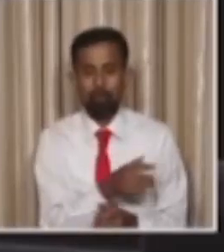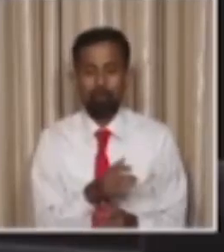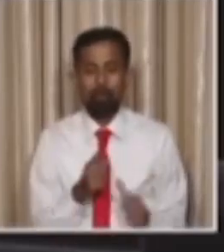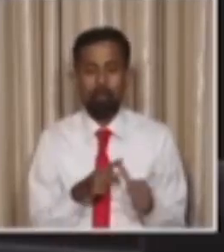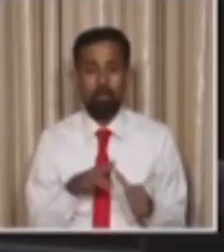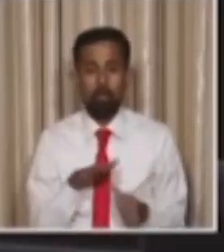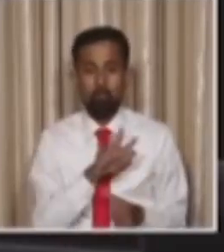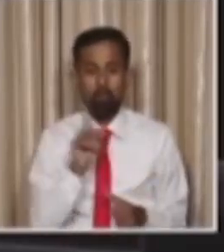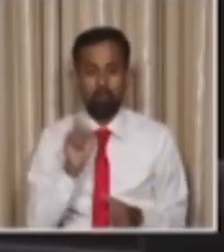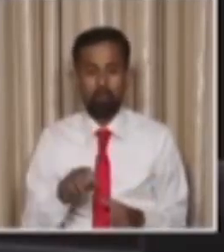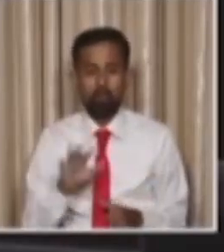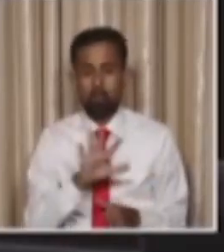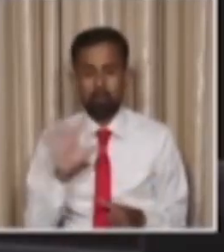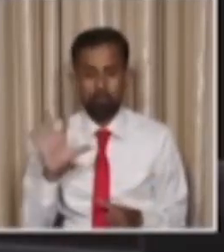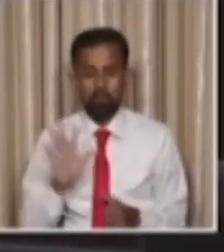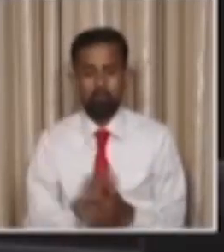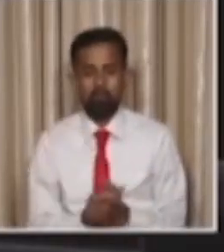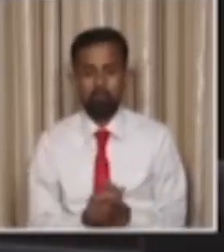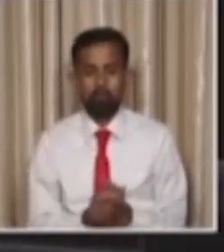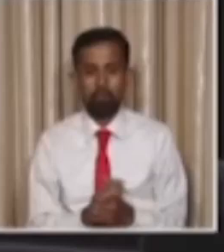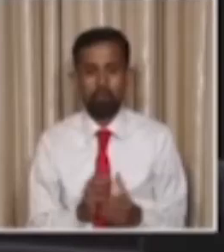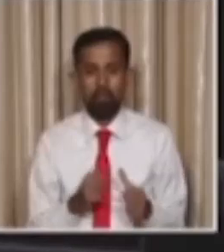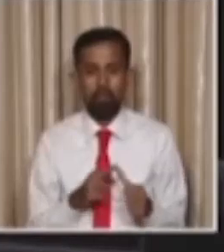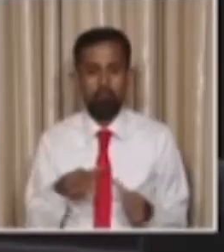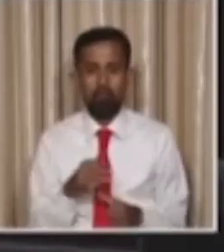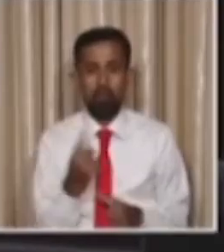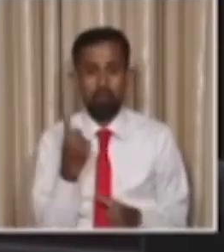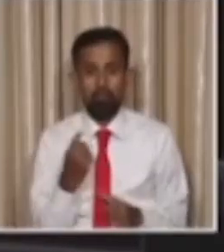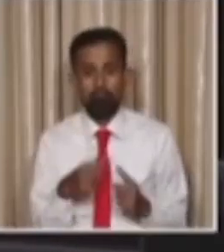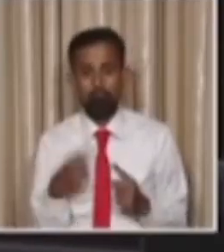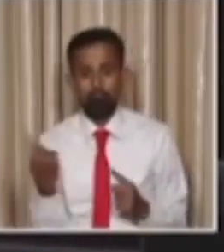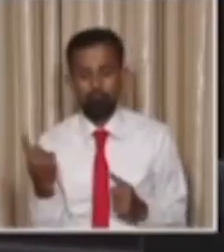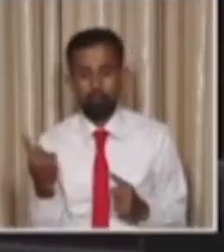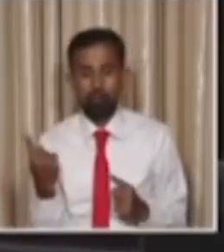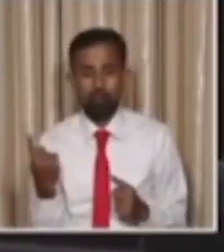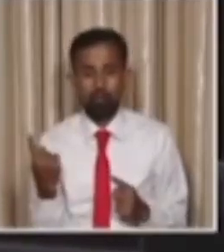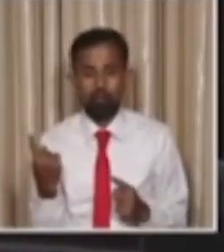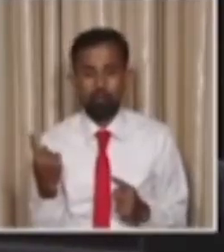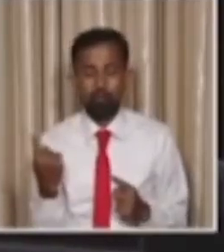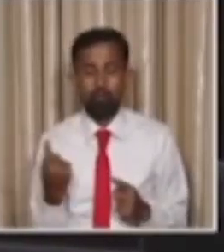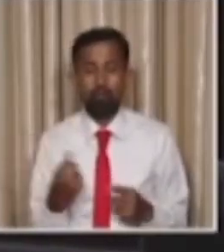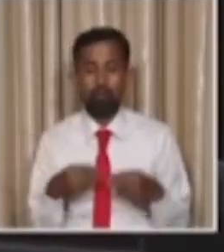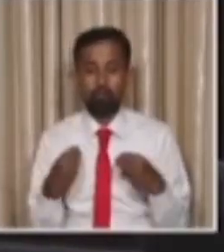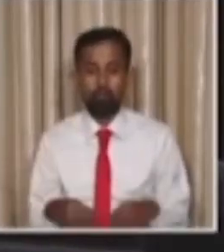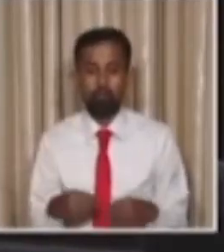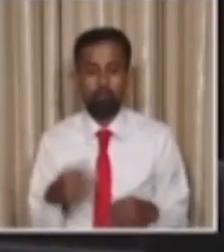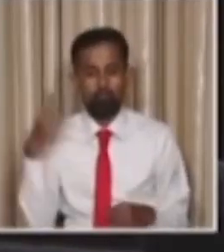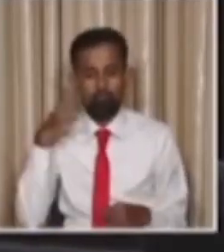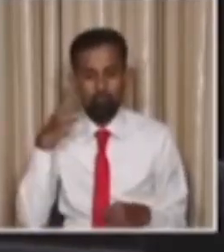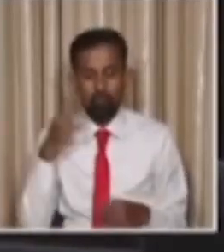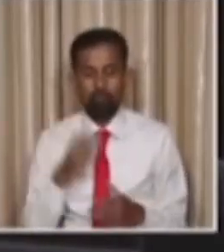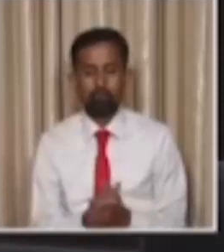අක්කර 51055ක් අක්කර 1000කට ආසන්න ප්‍රමාණයක් අනිකුත් භෝග හානි වෙලා තිනවා නියගෙක්. ඒ